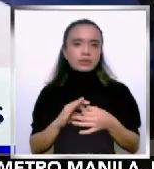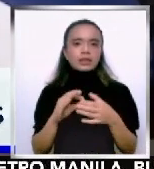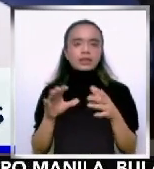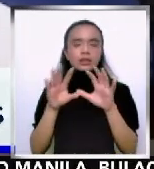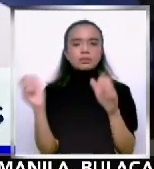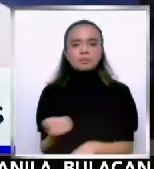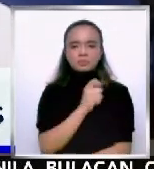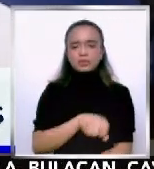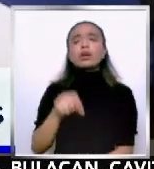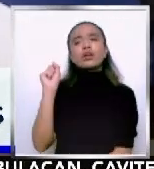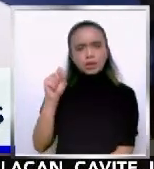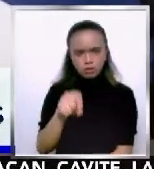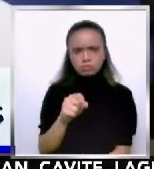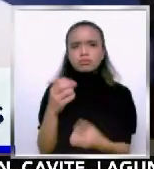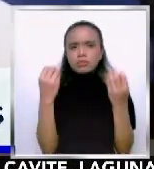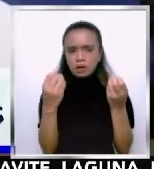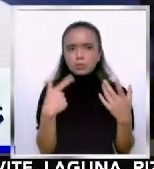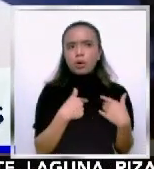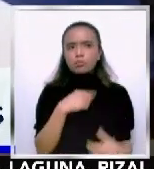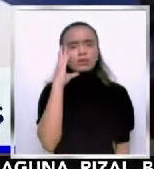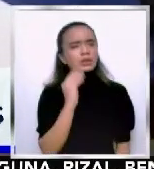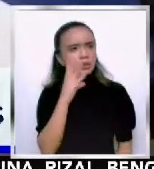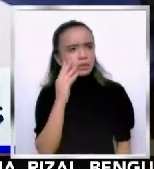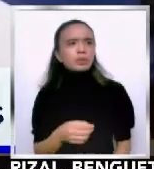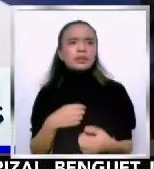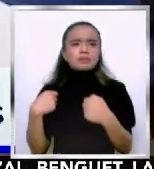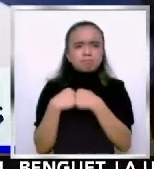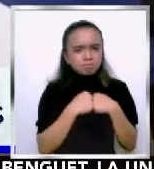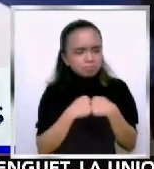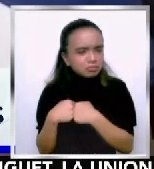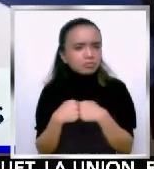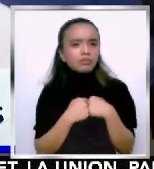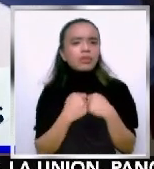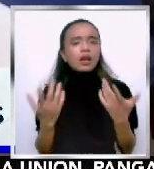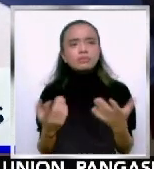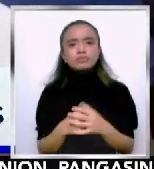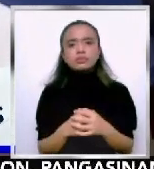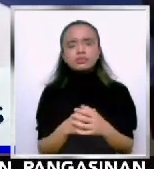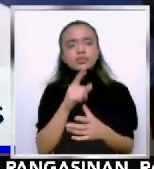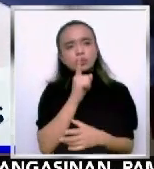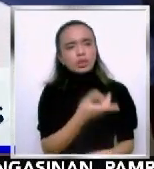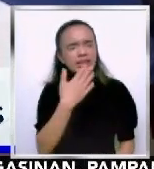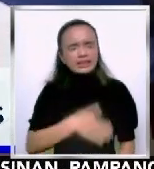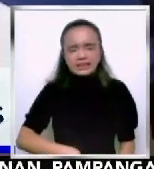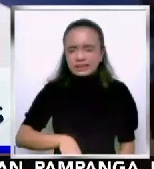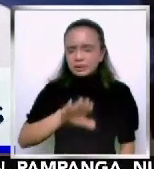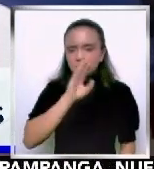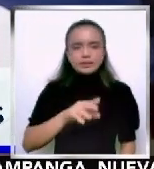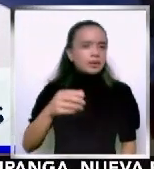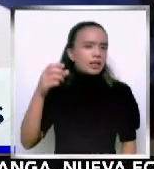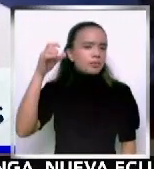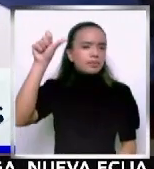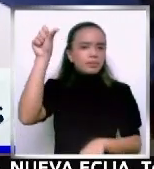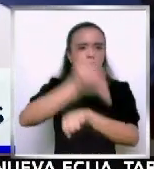akong dinaanan na hard times and really devastating losses, I guess. Everyone goes